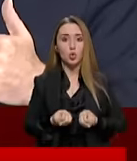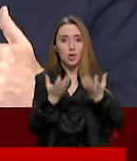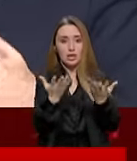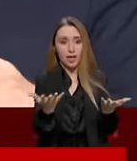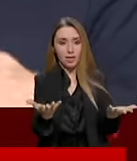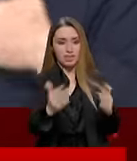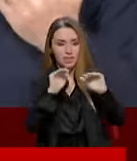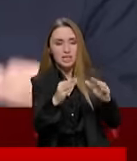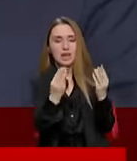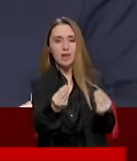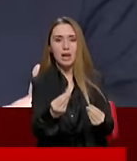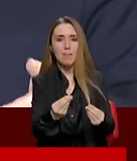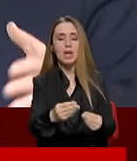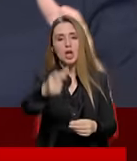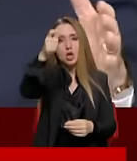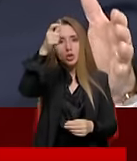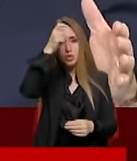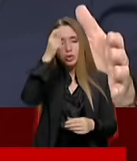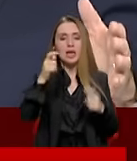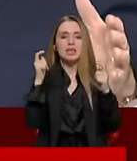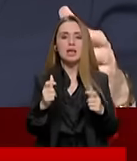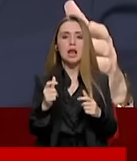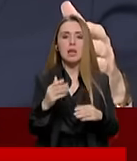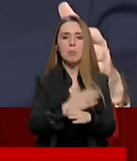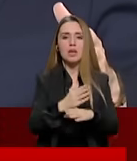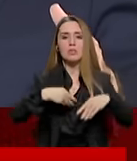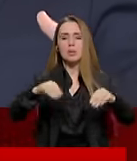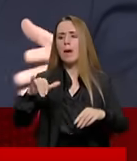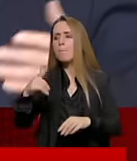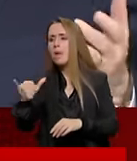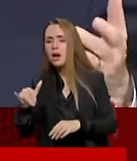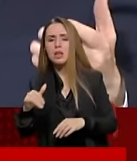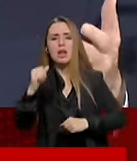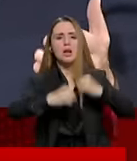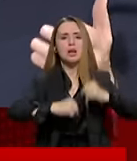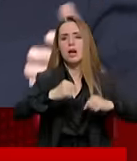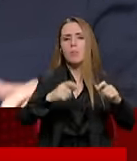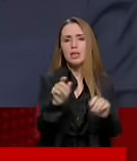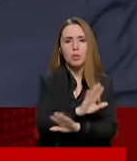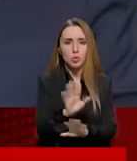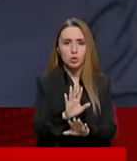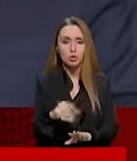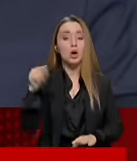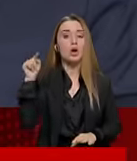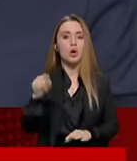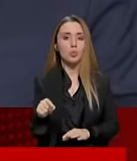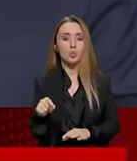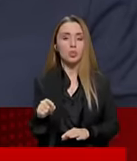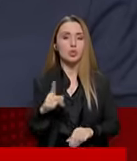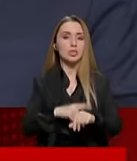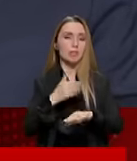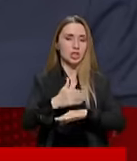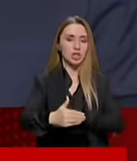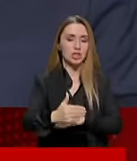ederek yerel ürünler satmak yoksa biz e bakkallara falan şey rekabet yapmıyoruz bunu hatta zaman